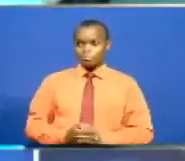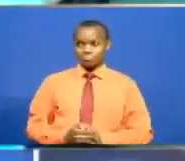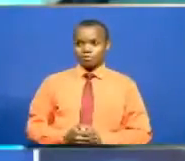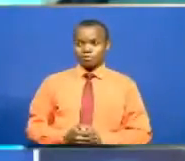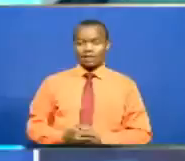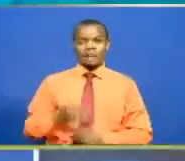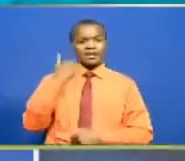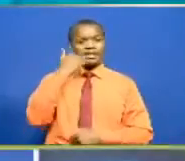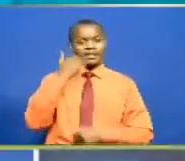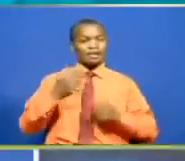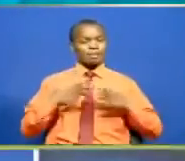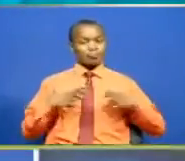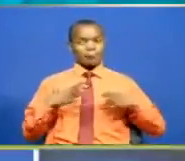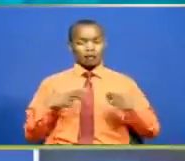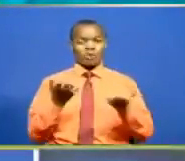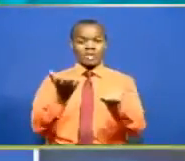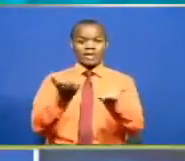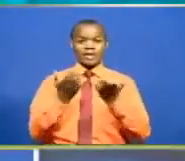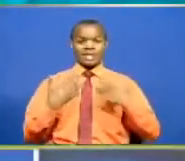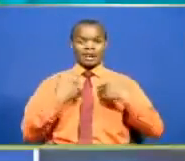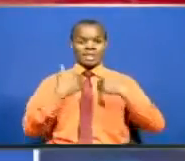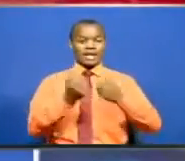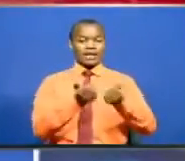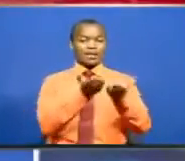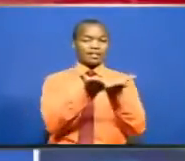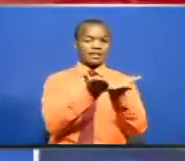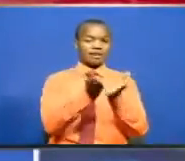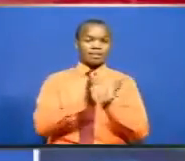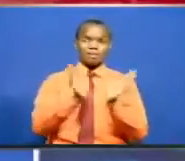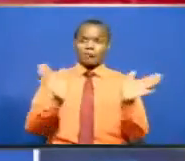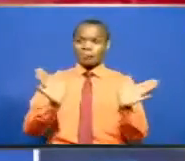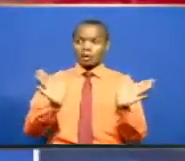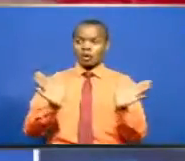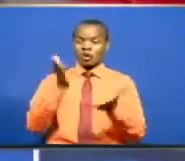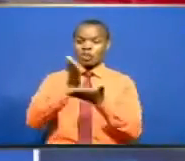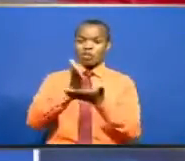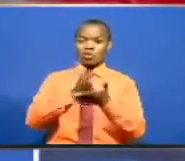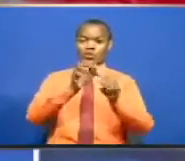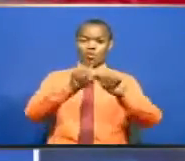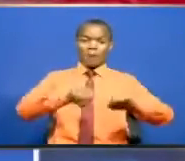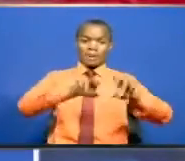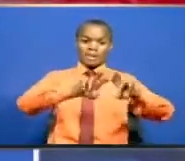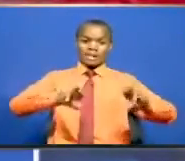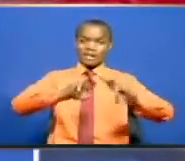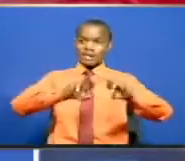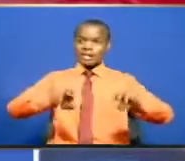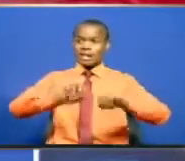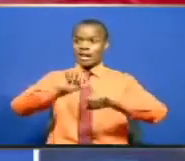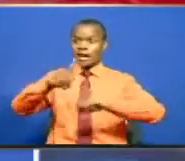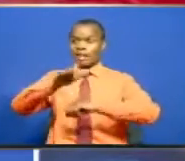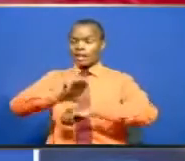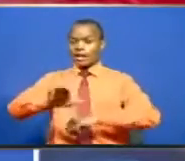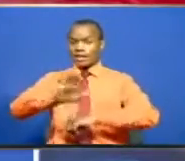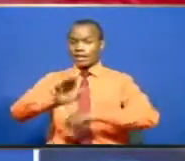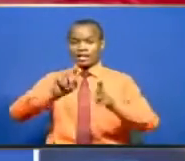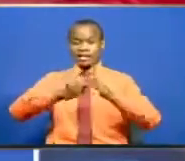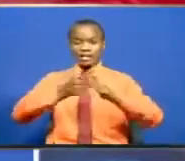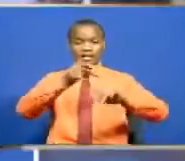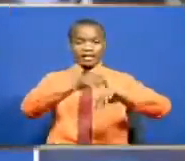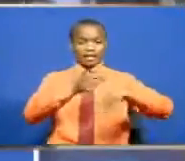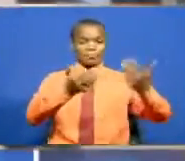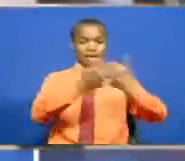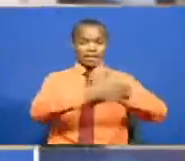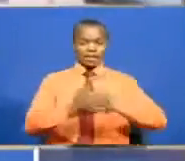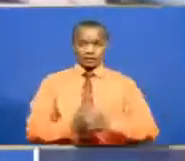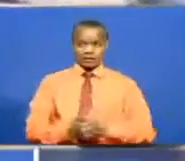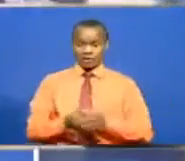Wagonjwa wanaohitaji huduma za afya katika hospitali za umma watalazimika kutafuta huduma hizo kwingineko kuanzia usiku wa manane